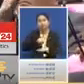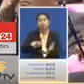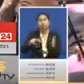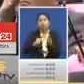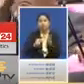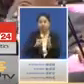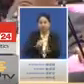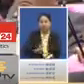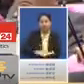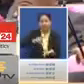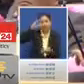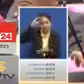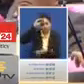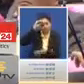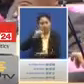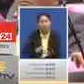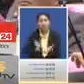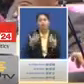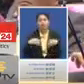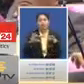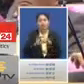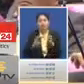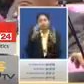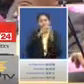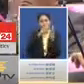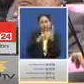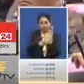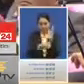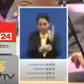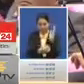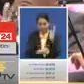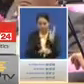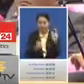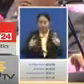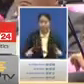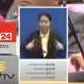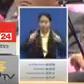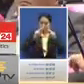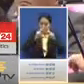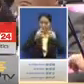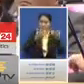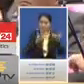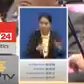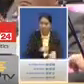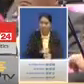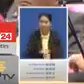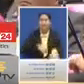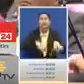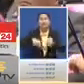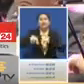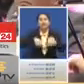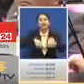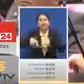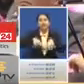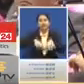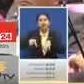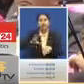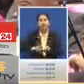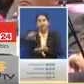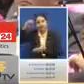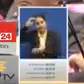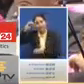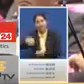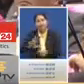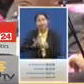าเขามีเขตพื้นที่มีโรงเรียนมีกระทรวงหนักแล้วไปตั้งศึกษาธิการเขตศึกษาธิ